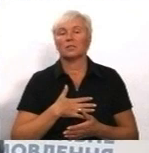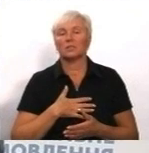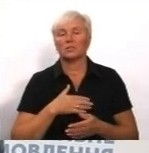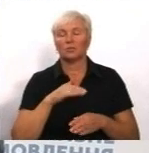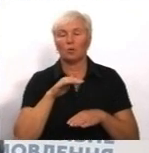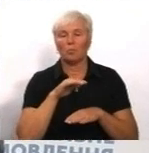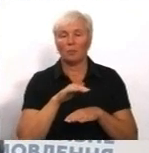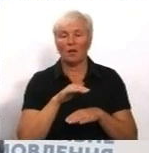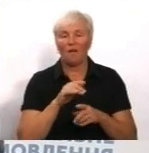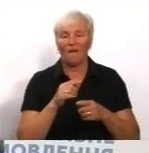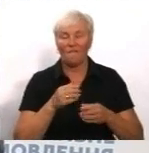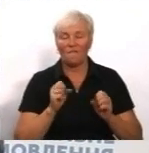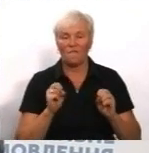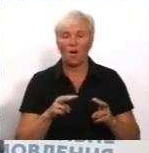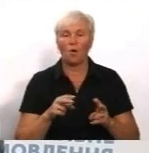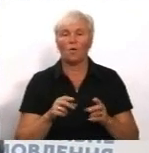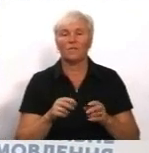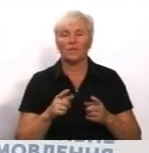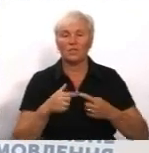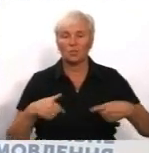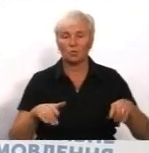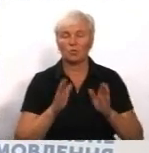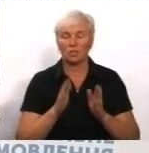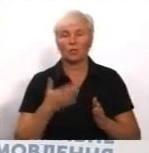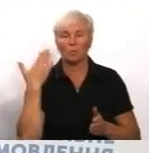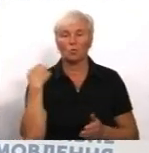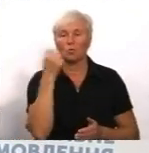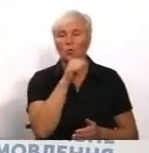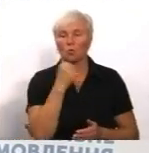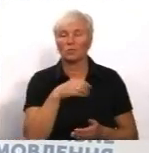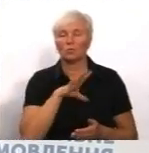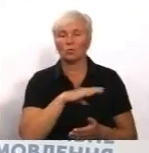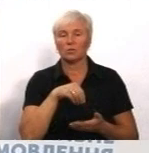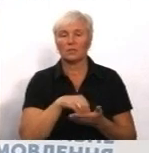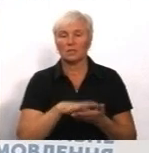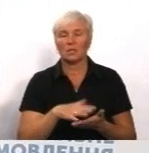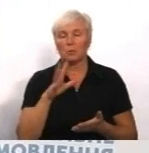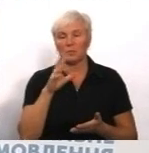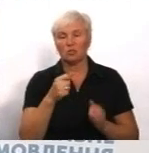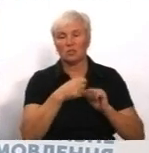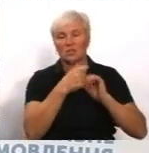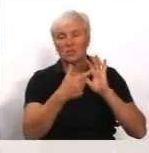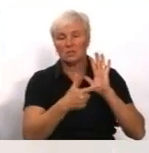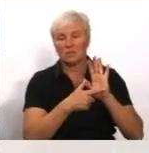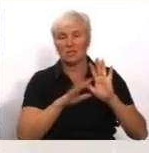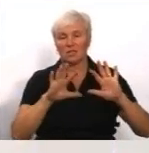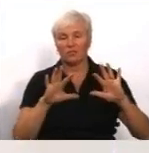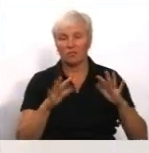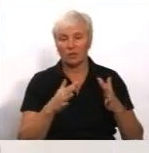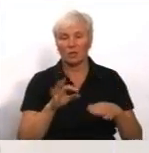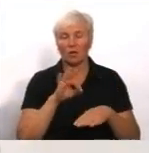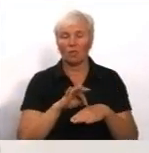не обробляються від кліщів? Лише у минулому році було зареєстровано 517 випадків хвороби